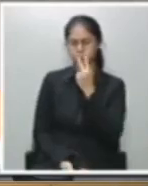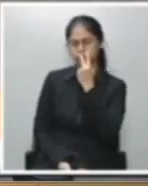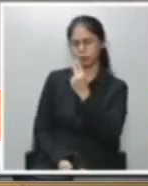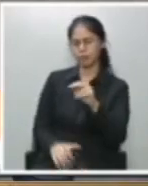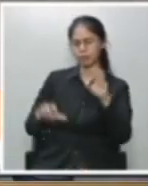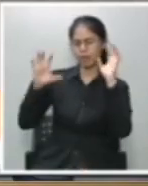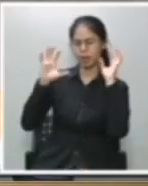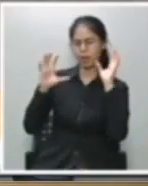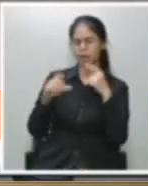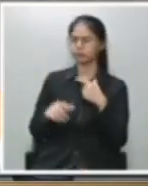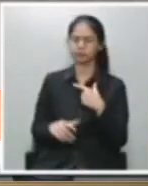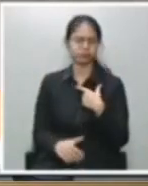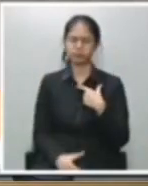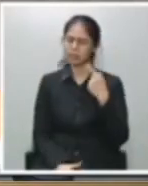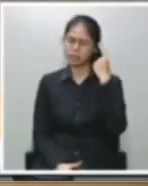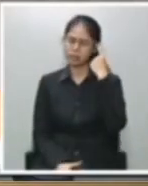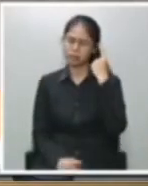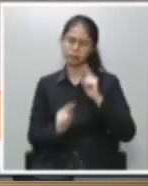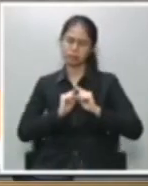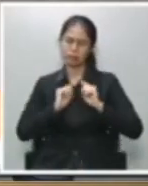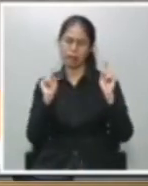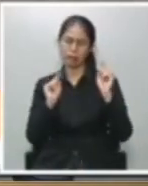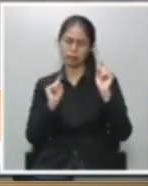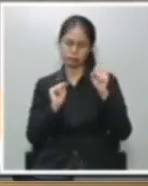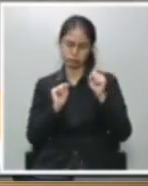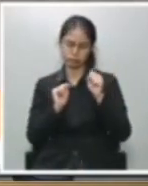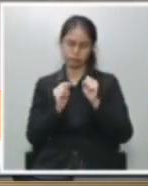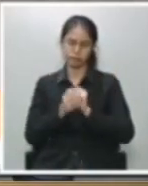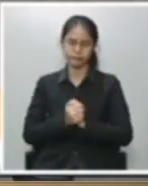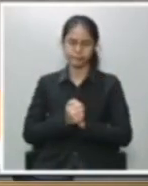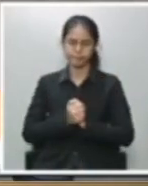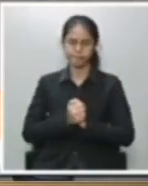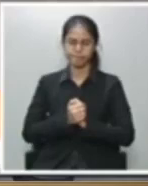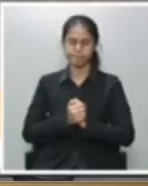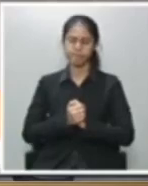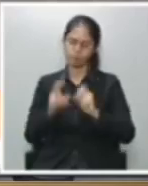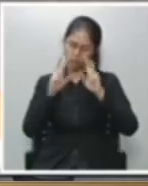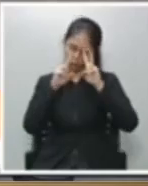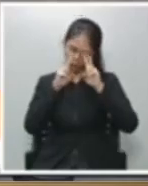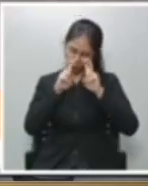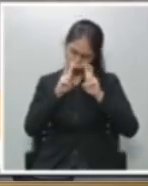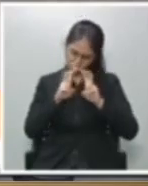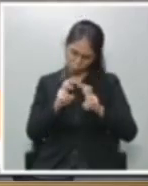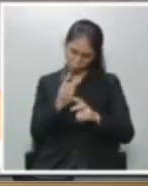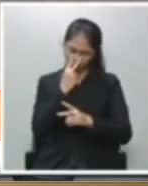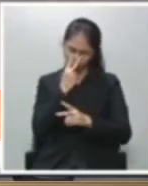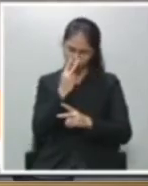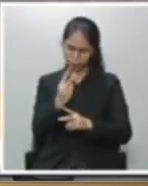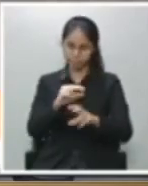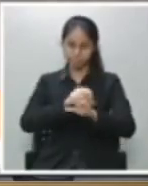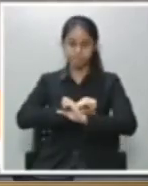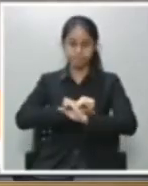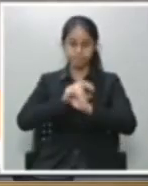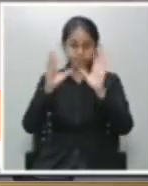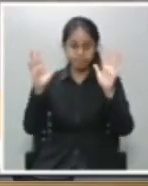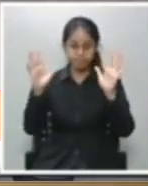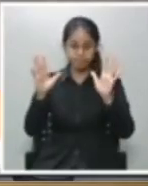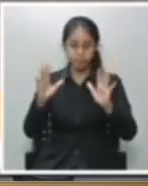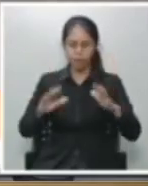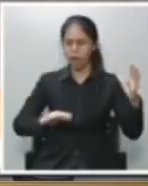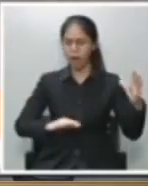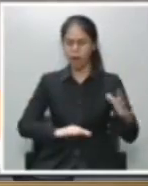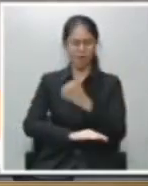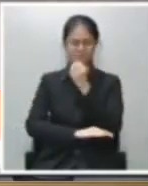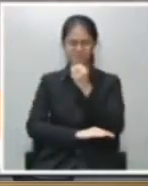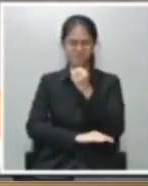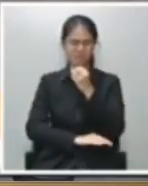ม่เห็นด้วยผมก็คิดว่าการวิเคราะห์ให้เห็นภาพว่าการยึดอำนาจไม่ดีอย่าง